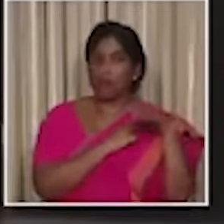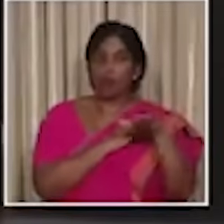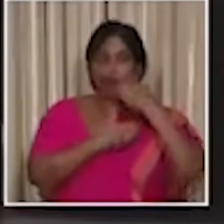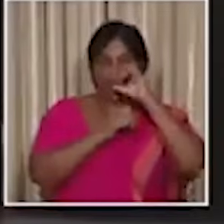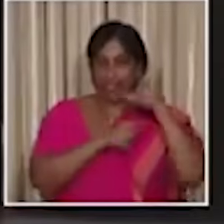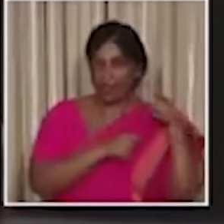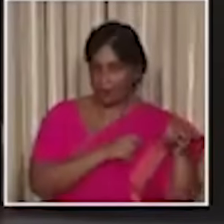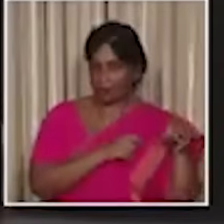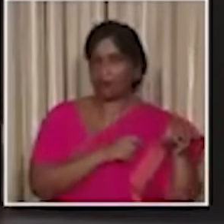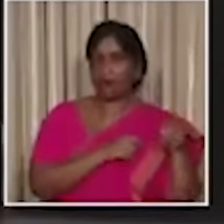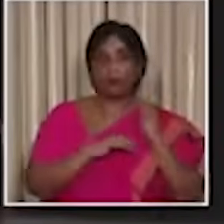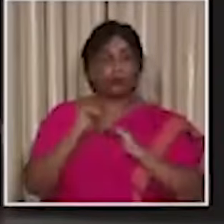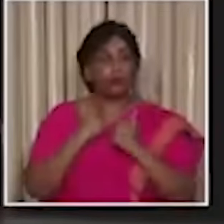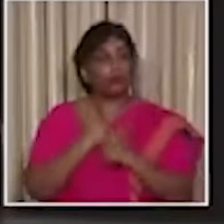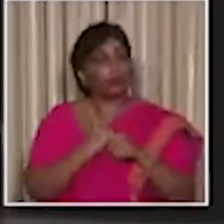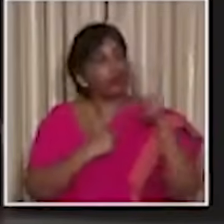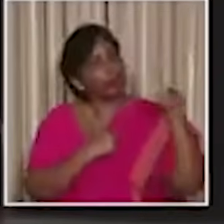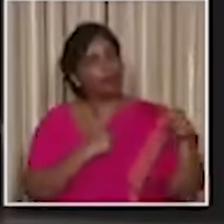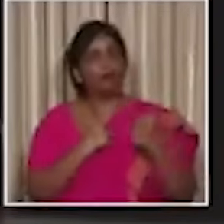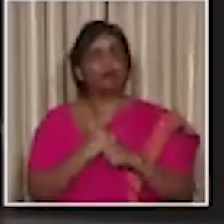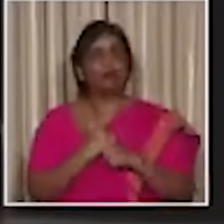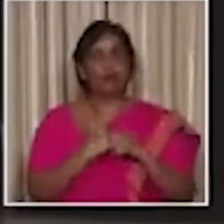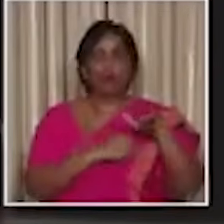භූවිද්‍යායකට. ක්‍රමවේදය හදන්න ඕන.